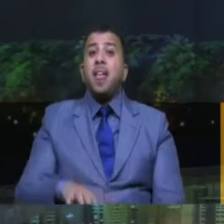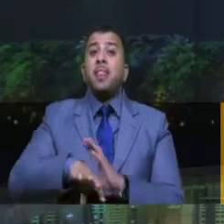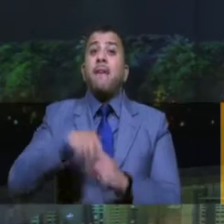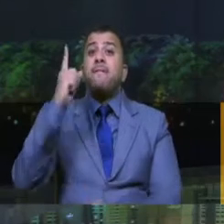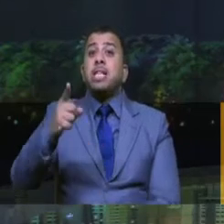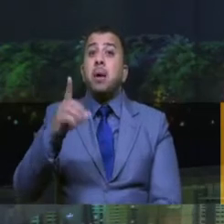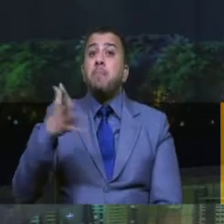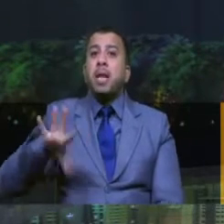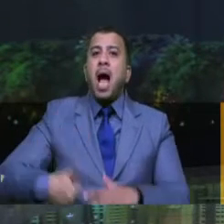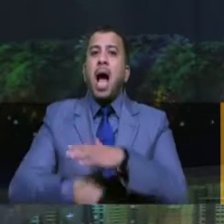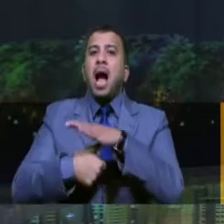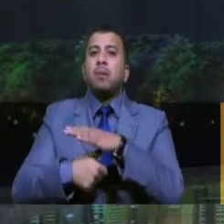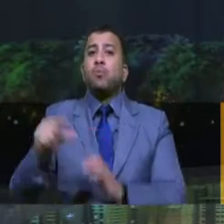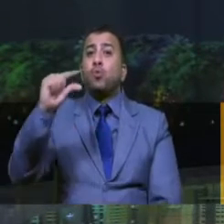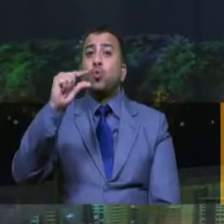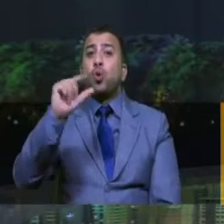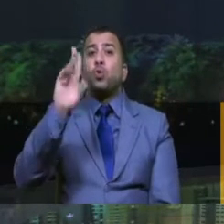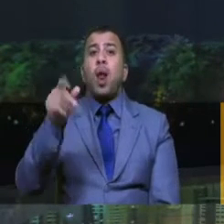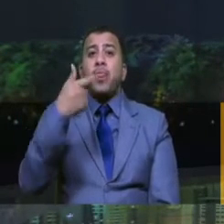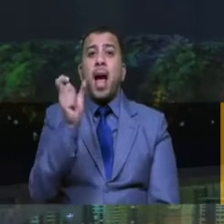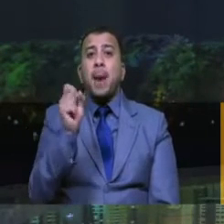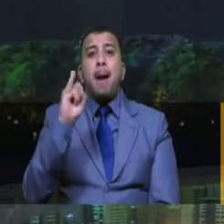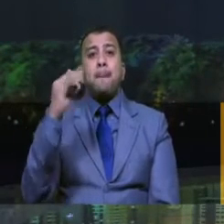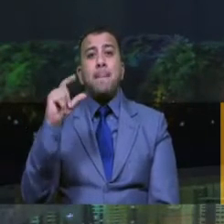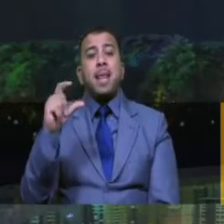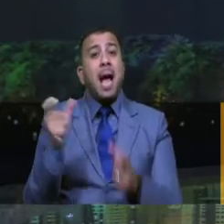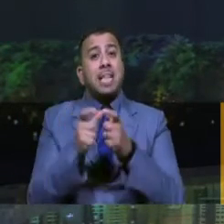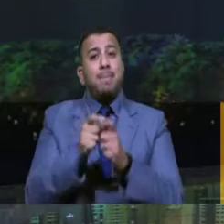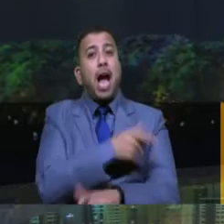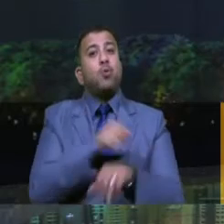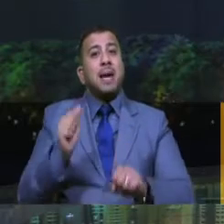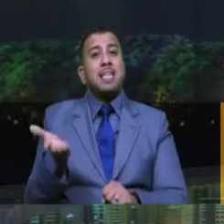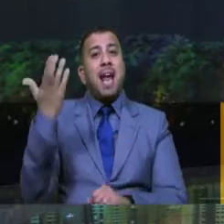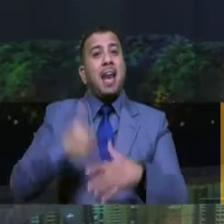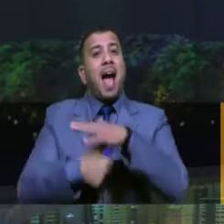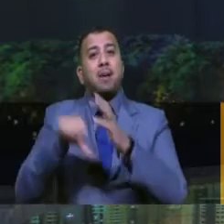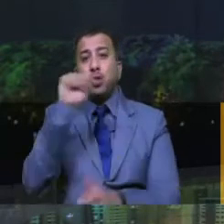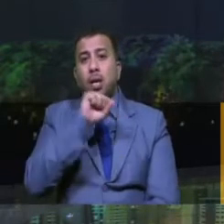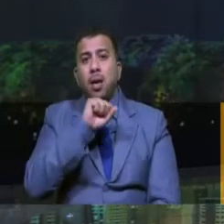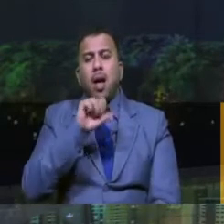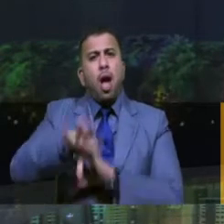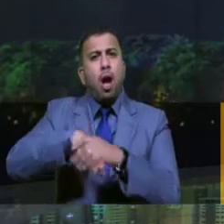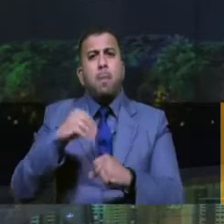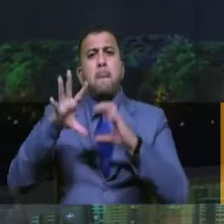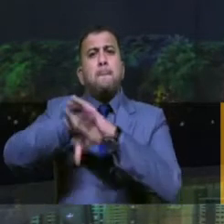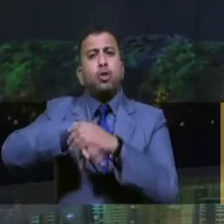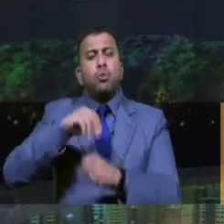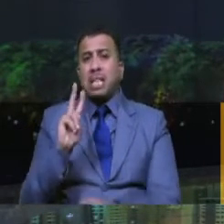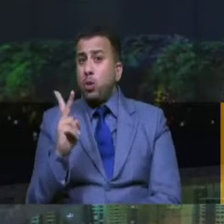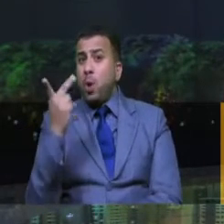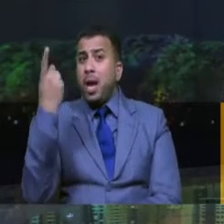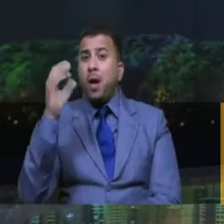تنفيذا لتوجيهات صاحب السمو الشيخ الدكتور سلطان بن محمد القاسمي عضو المجلس الاعلى حاكم الشارقه، تم انجاز عدد من